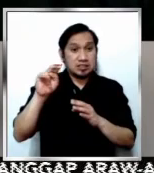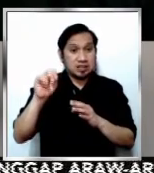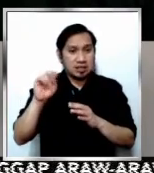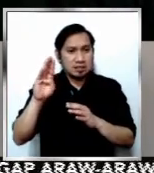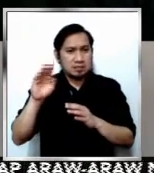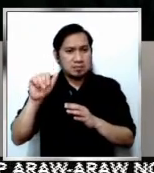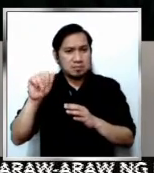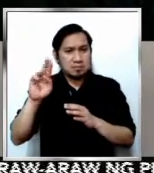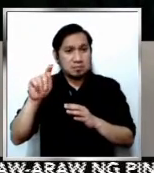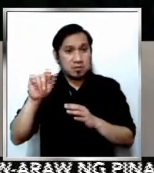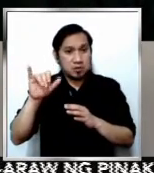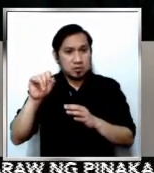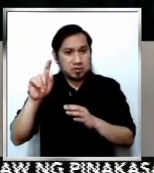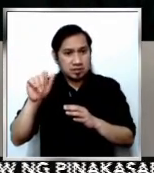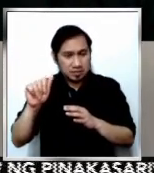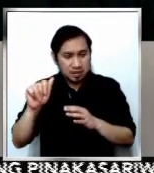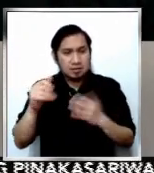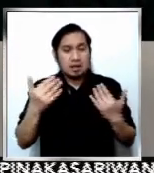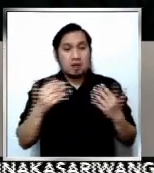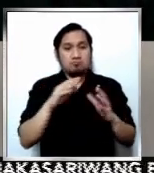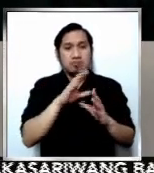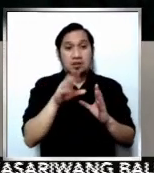behind the scenes